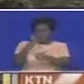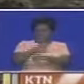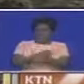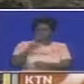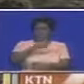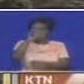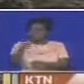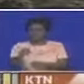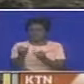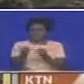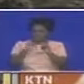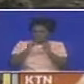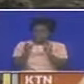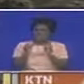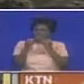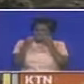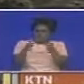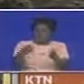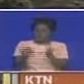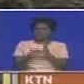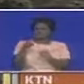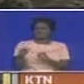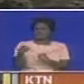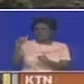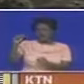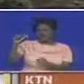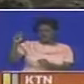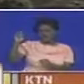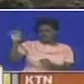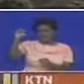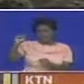kfi itwa NI suluhu kwa wanafunzi Kama hawa Agnes penda kt nairobi